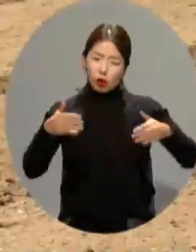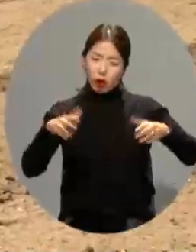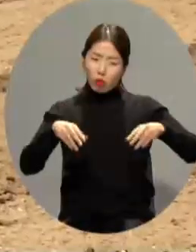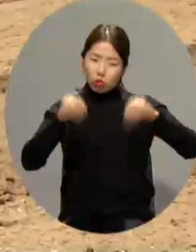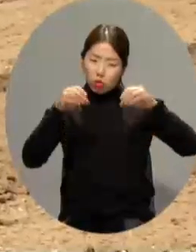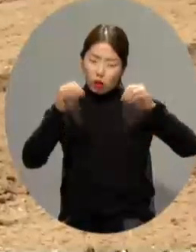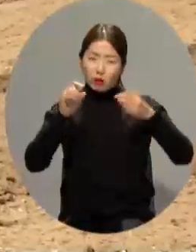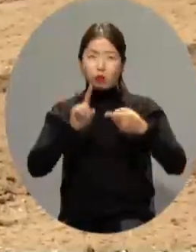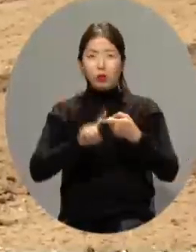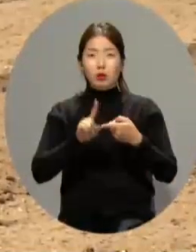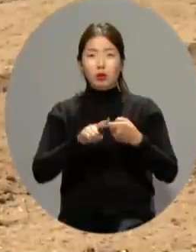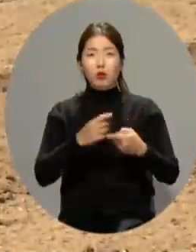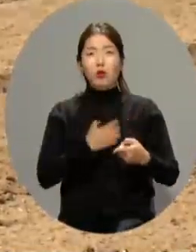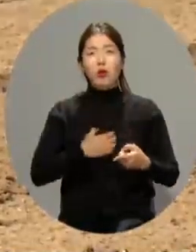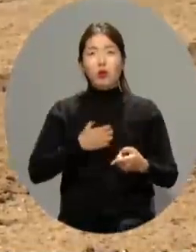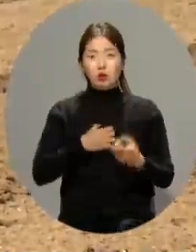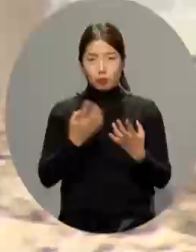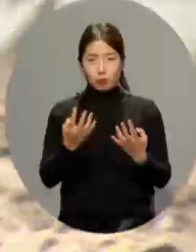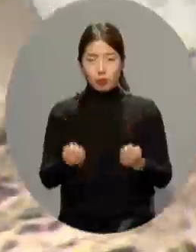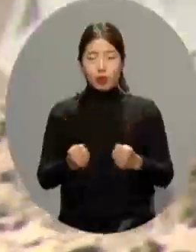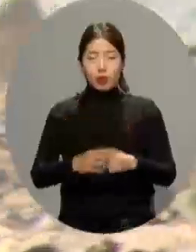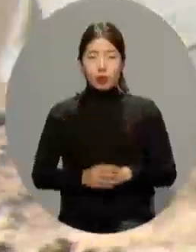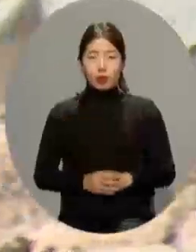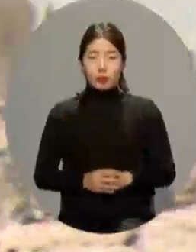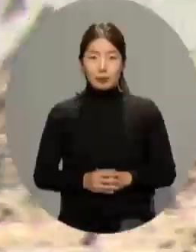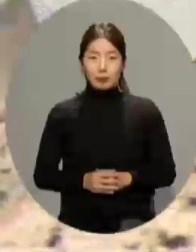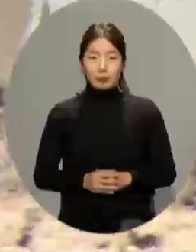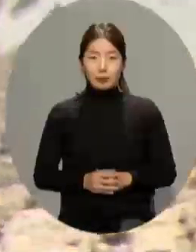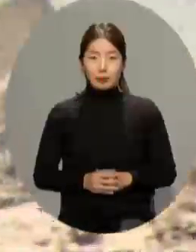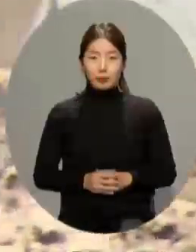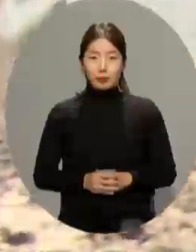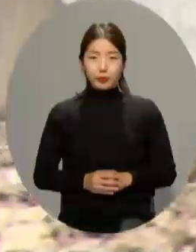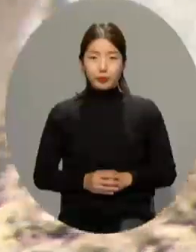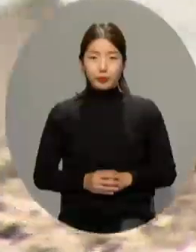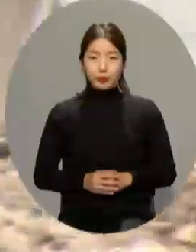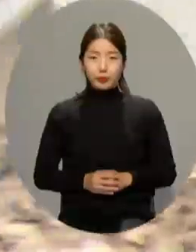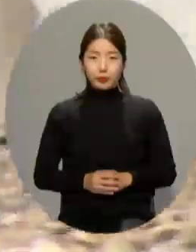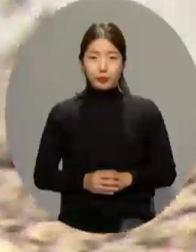가뭄에 농부들의 마음이 바짝 타들어가고 있습니다 MBC 뉴스 조수영입니다